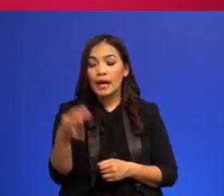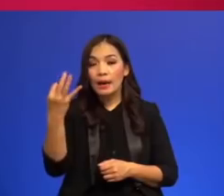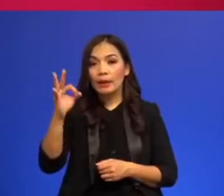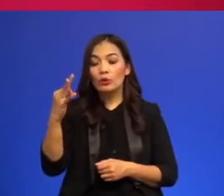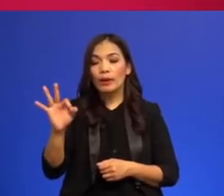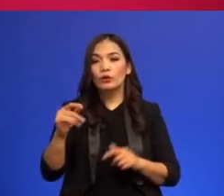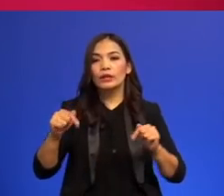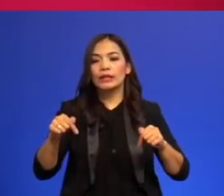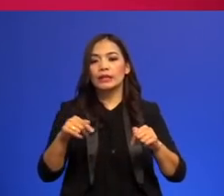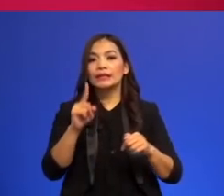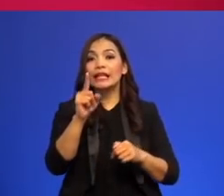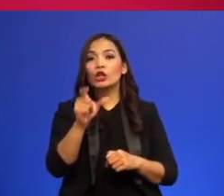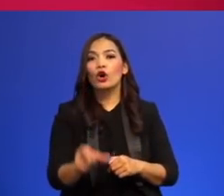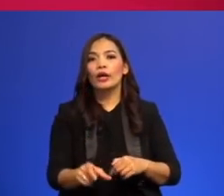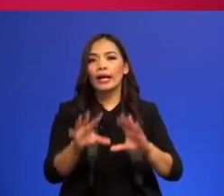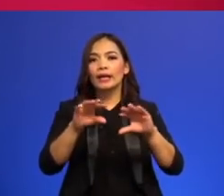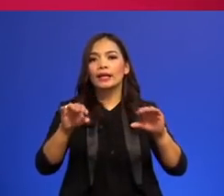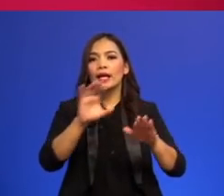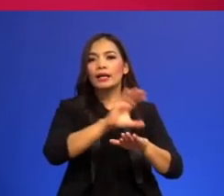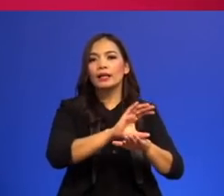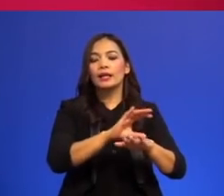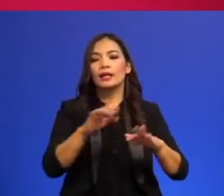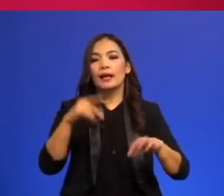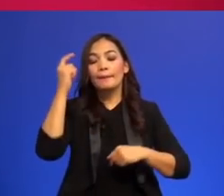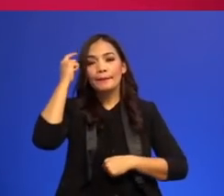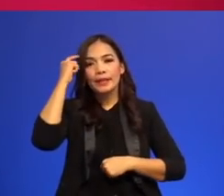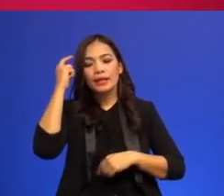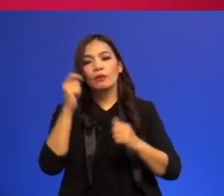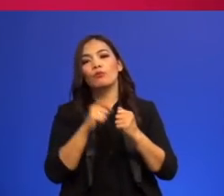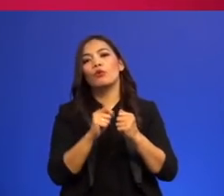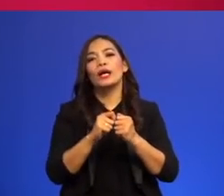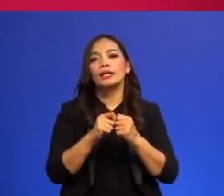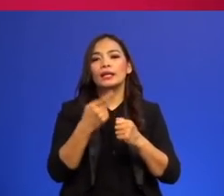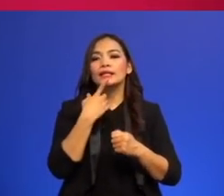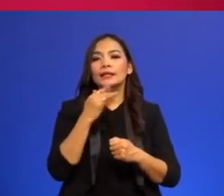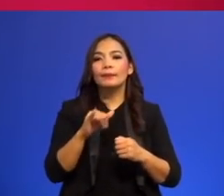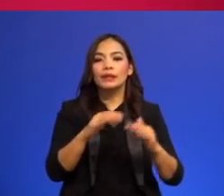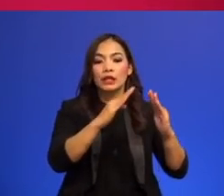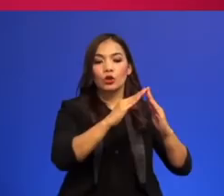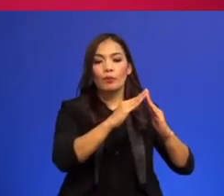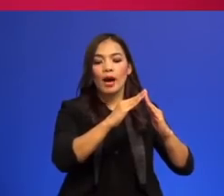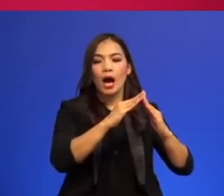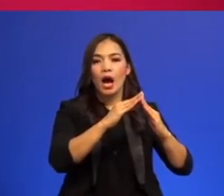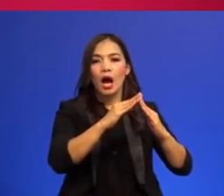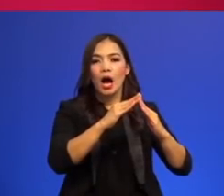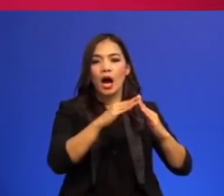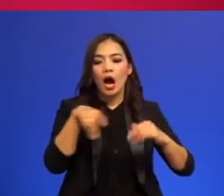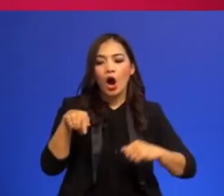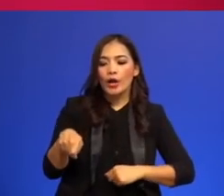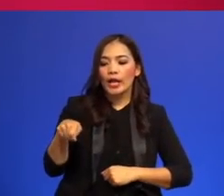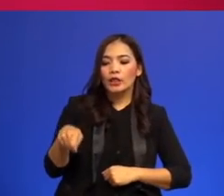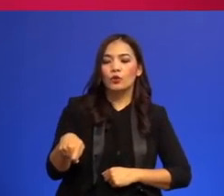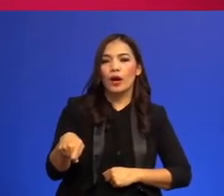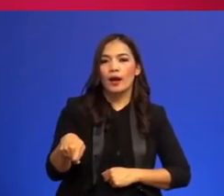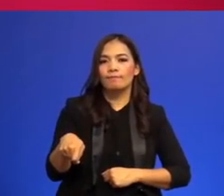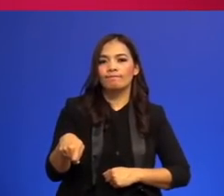baru-baru ini ada salah seorang aktivis yang memikirkan membuat panti jompo yang berkelas. Yang per